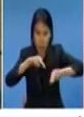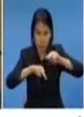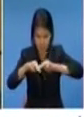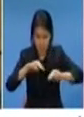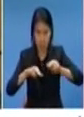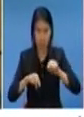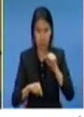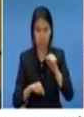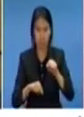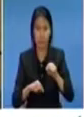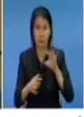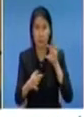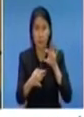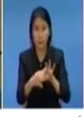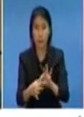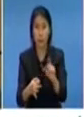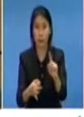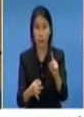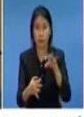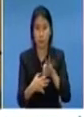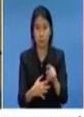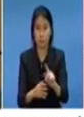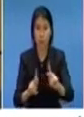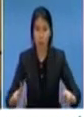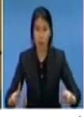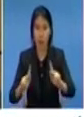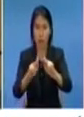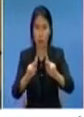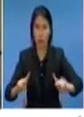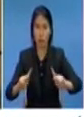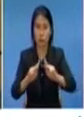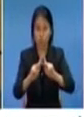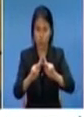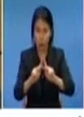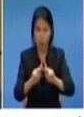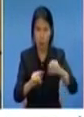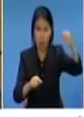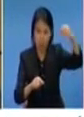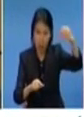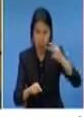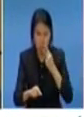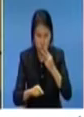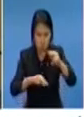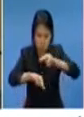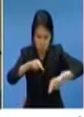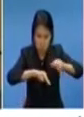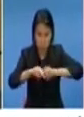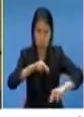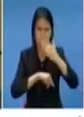ซึ่งจะต้องเกี่ยวข้องกับของกระทรวงทรัพย์โดยตรงในเรื่องของการที่ดูเพราะว่าทุกวันนี้เนี่ยนะ